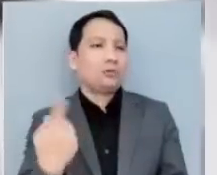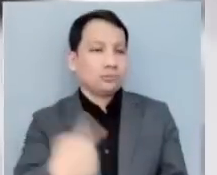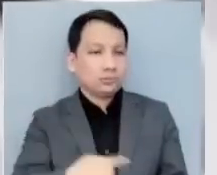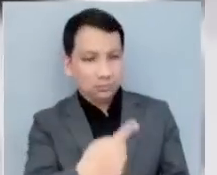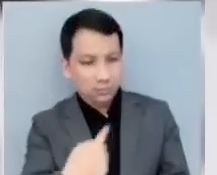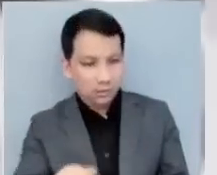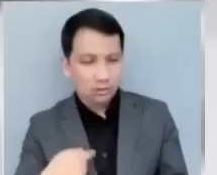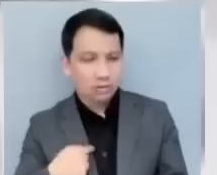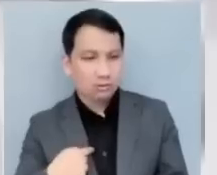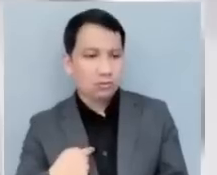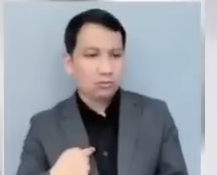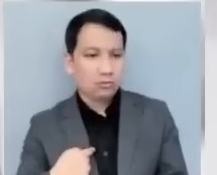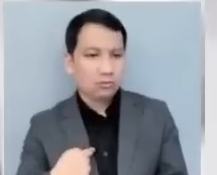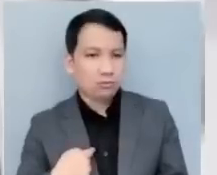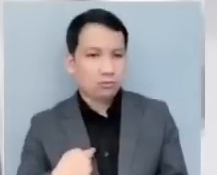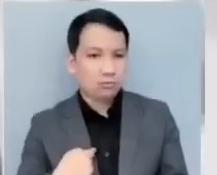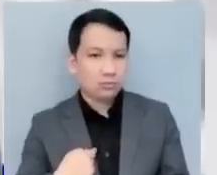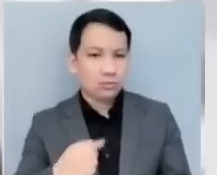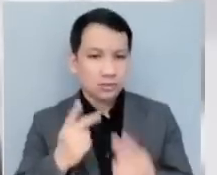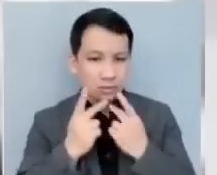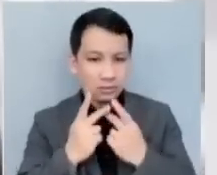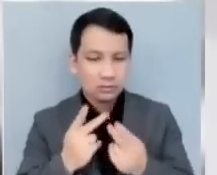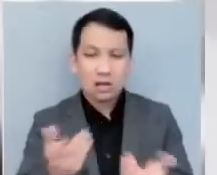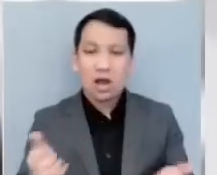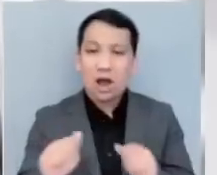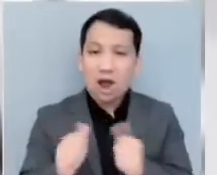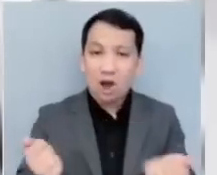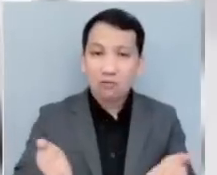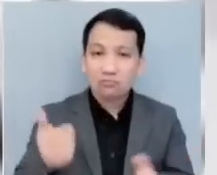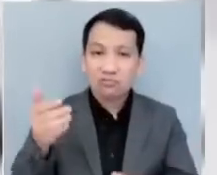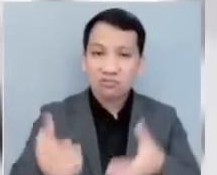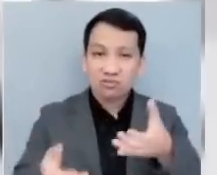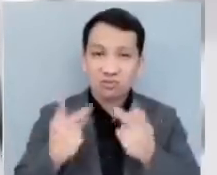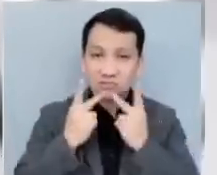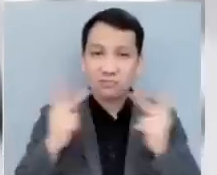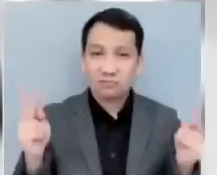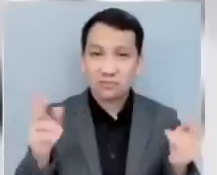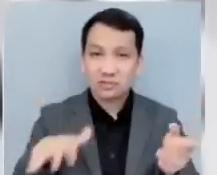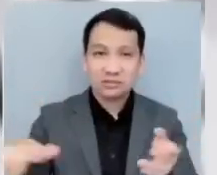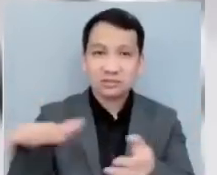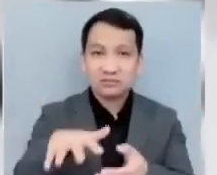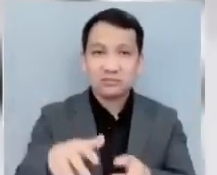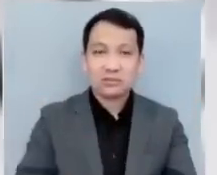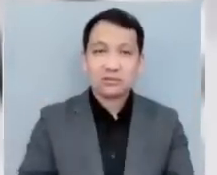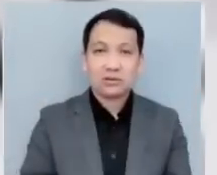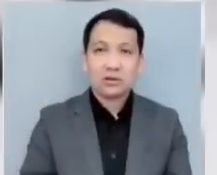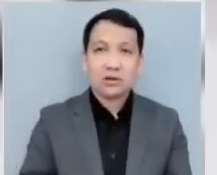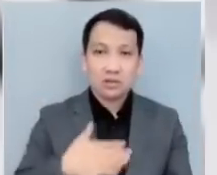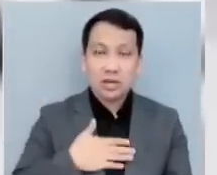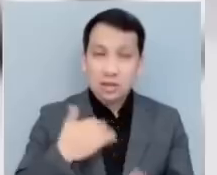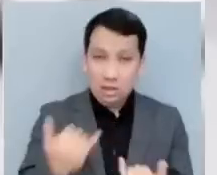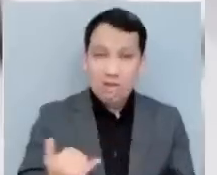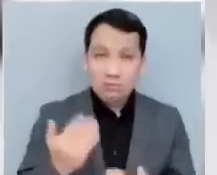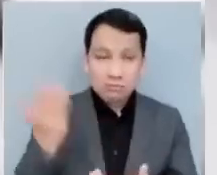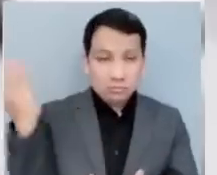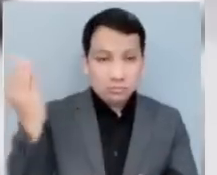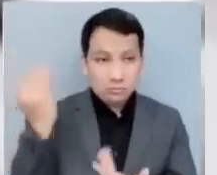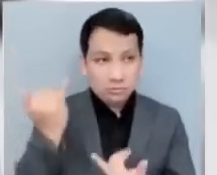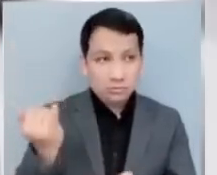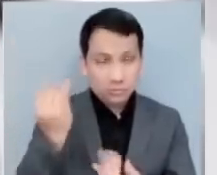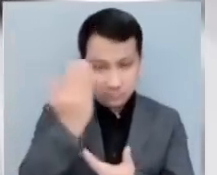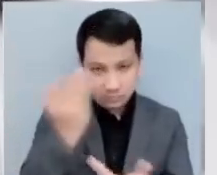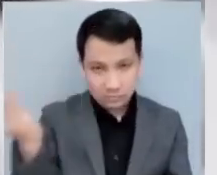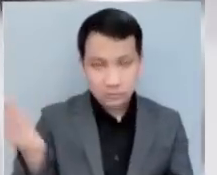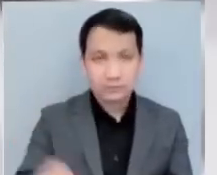in the court of public opinion by reason of pronouncement of the SILG.